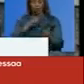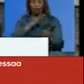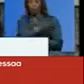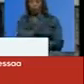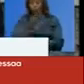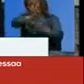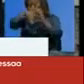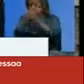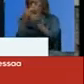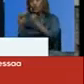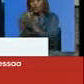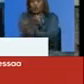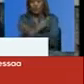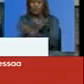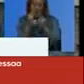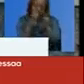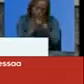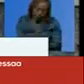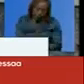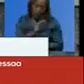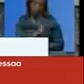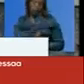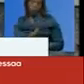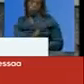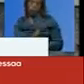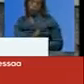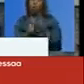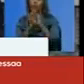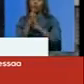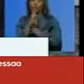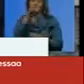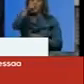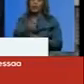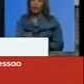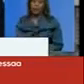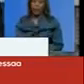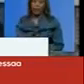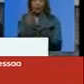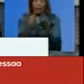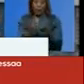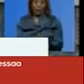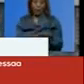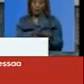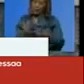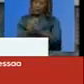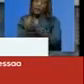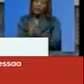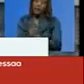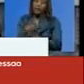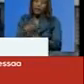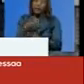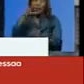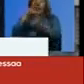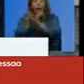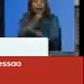ሁሉ ፍቅርና ክብር የሞራል መልህቃችን ሊሆን ይገባል ይህ ሰርተን